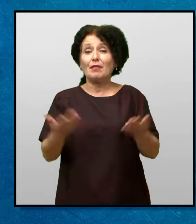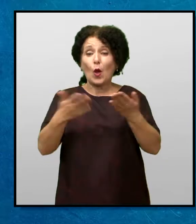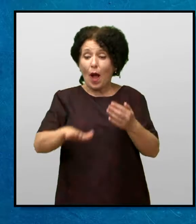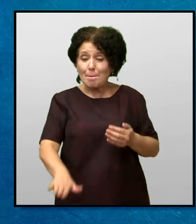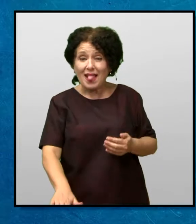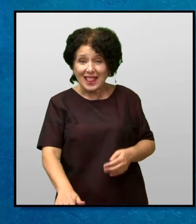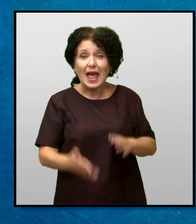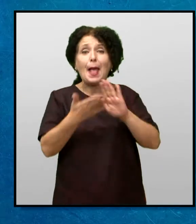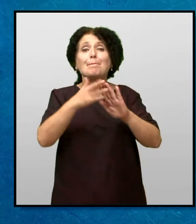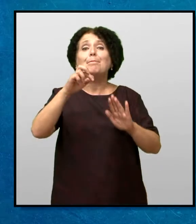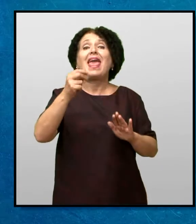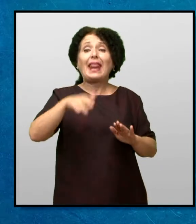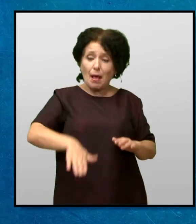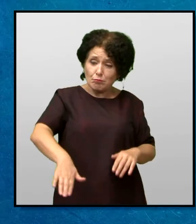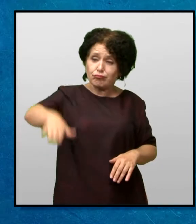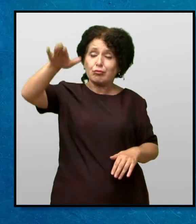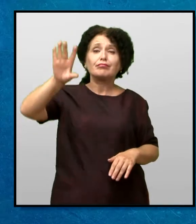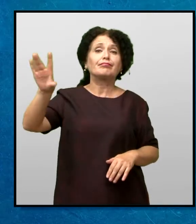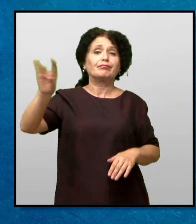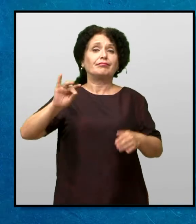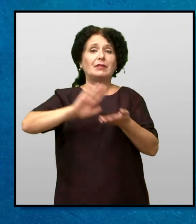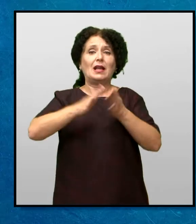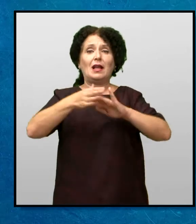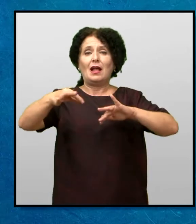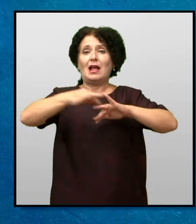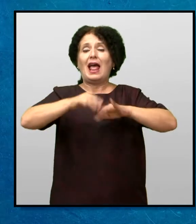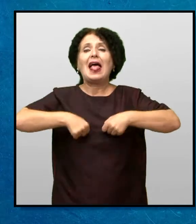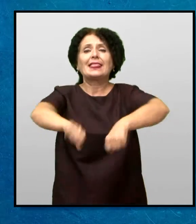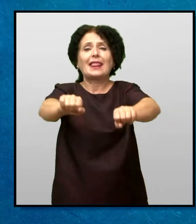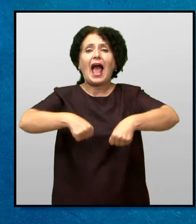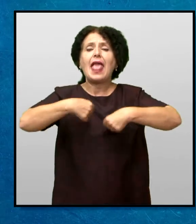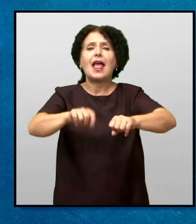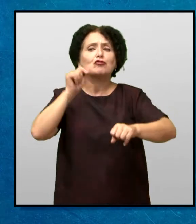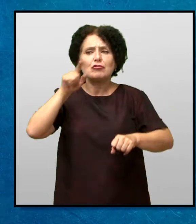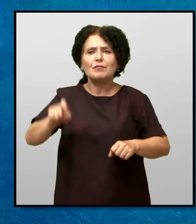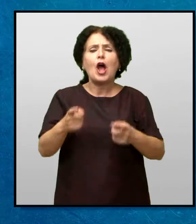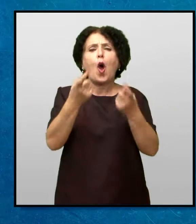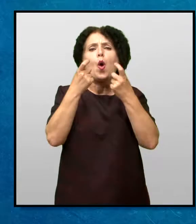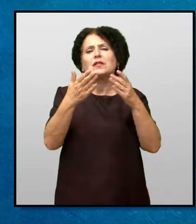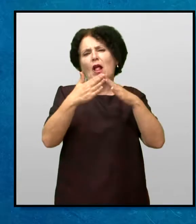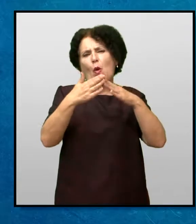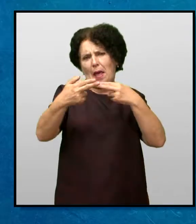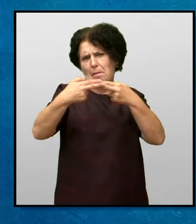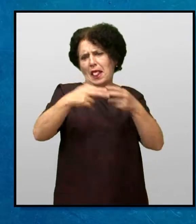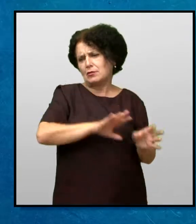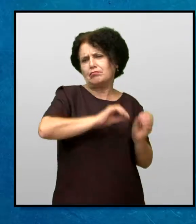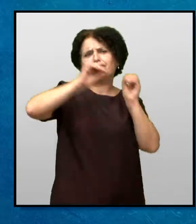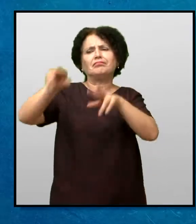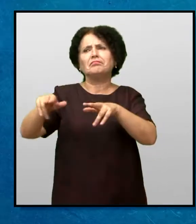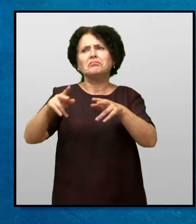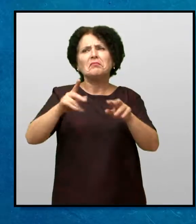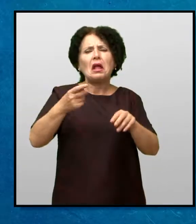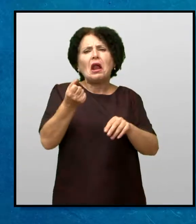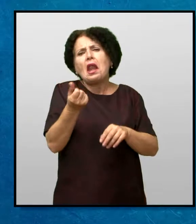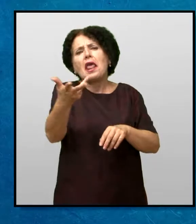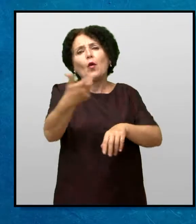Кога Мери Торасна, таа се омажи за еден ткајач И се пресели во неговата куќа во соседното село Бринкруг Од